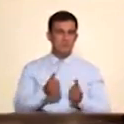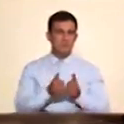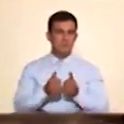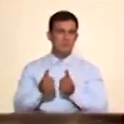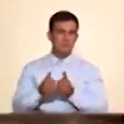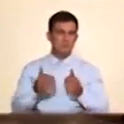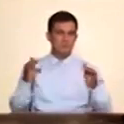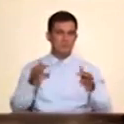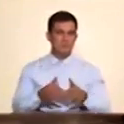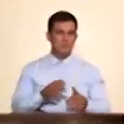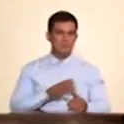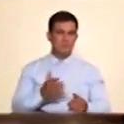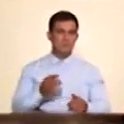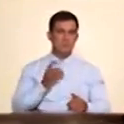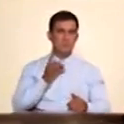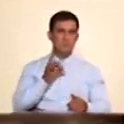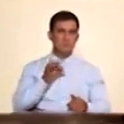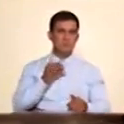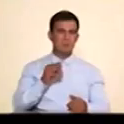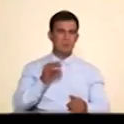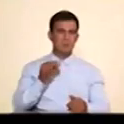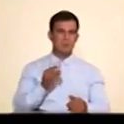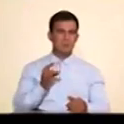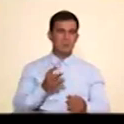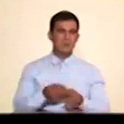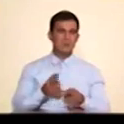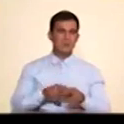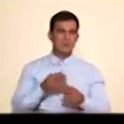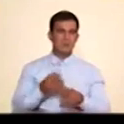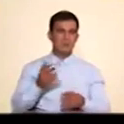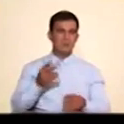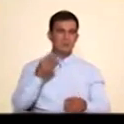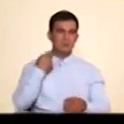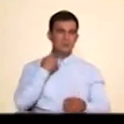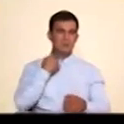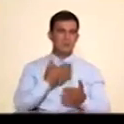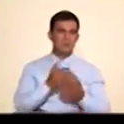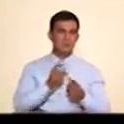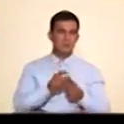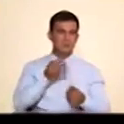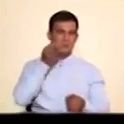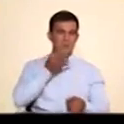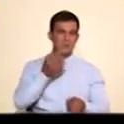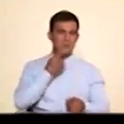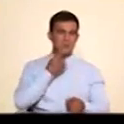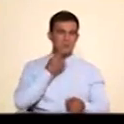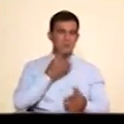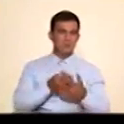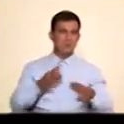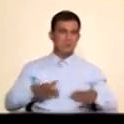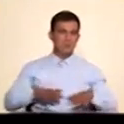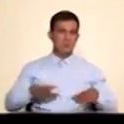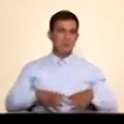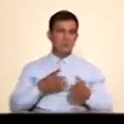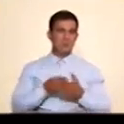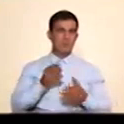kelgan. Ya'ni ritsirlar kimlar edi? Ritsir aynan nemischada oladigan bo'lsak, nemischa Ritter, ya'ni otliq degan